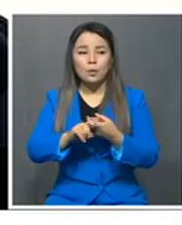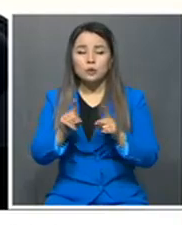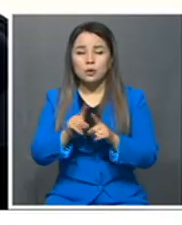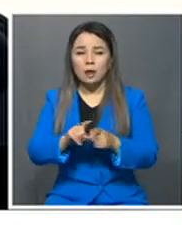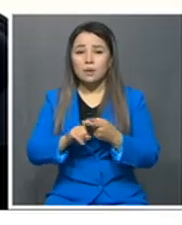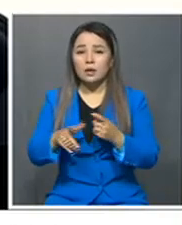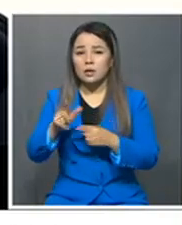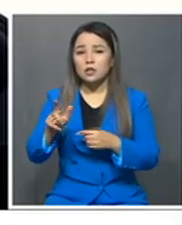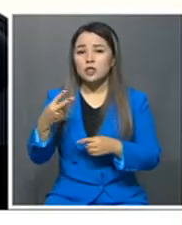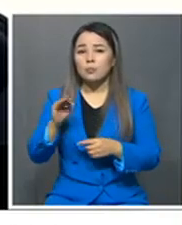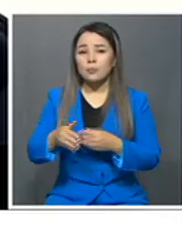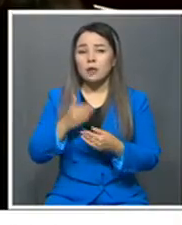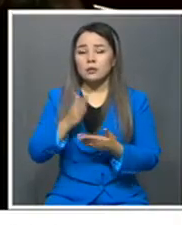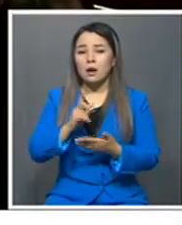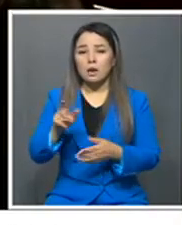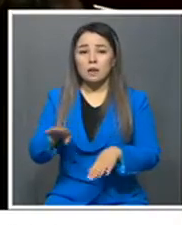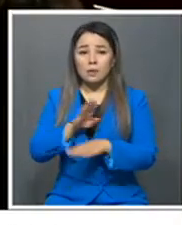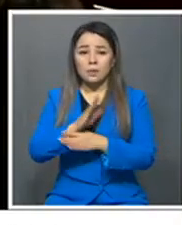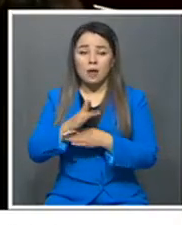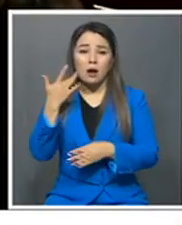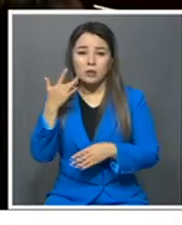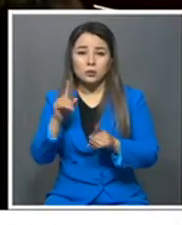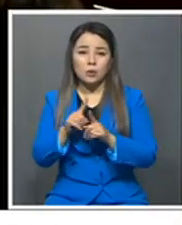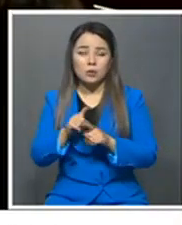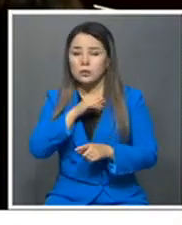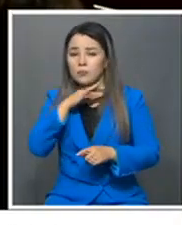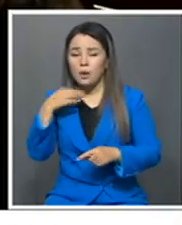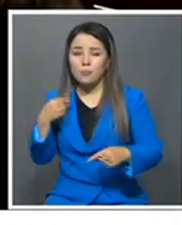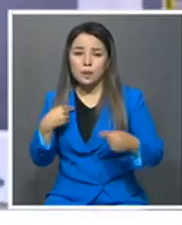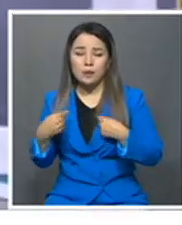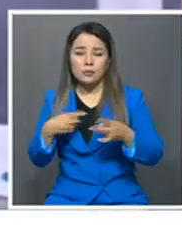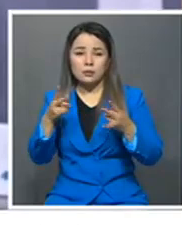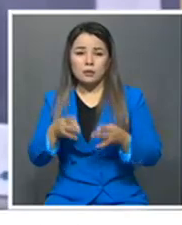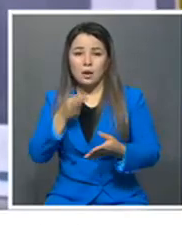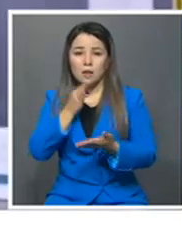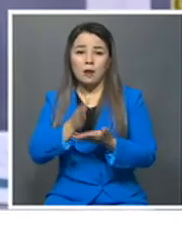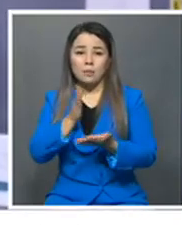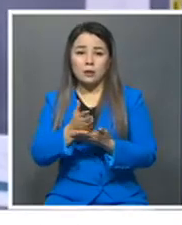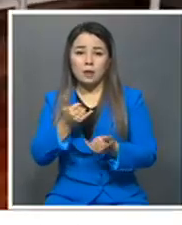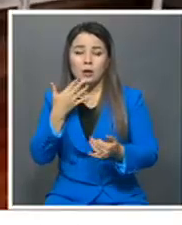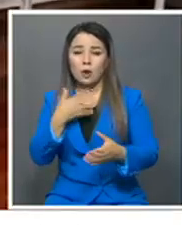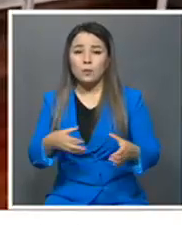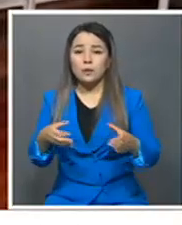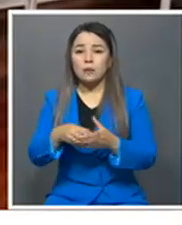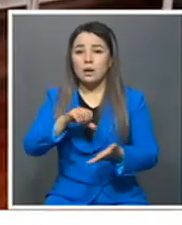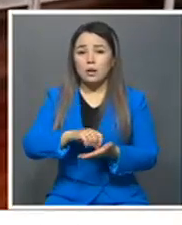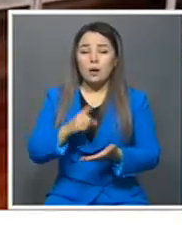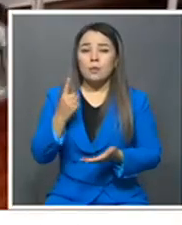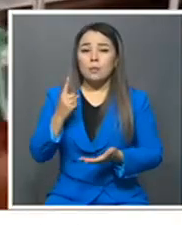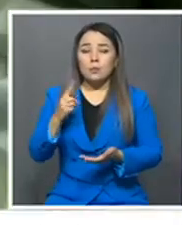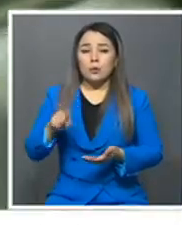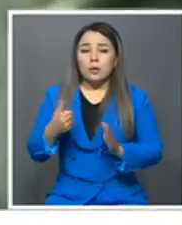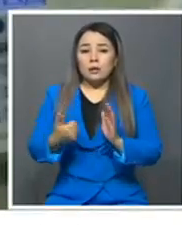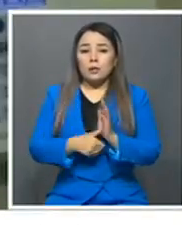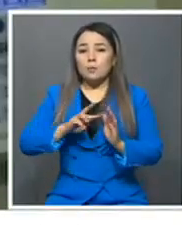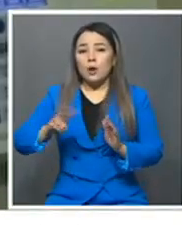артық адам қаза тапты. Ал АқШ коронавирустан ең көп зардап шеккен ел. Құрама штаттардан бұл ауруды 1,6